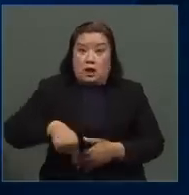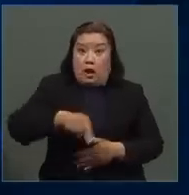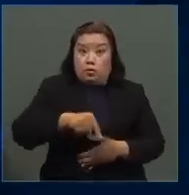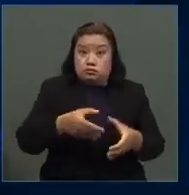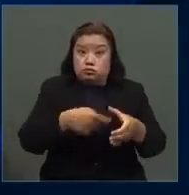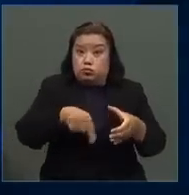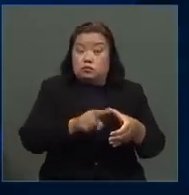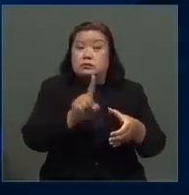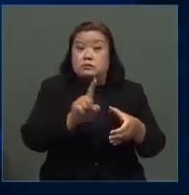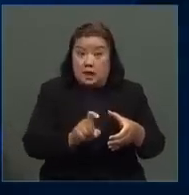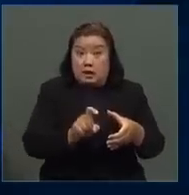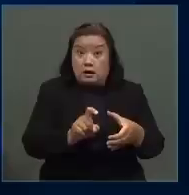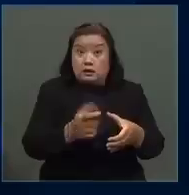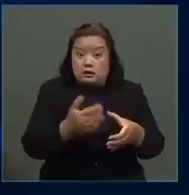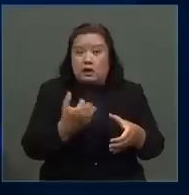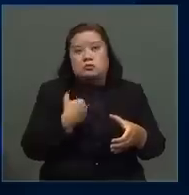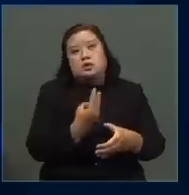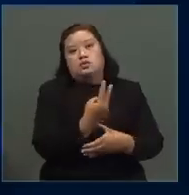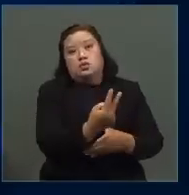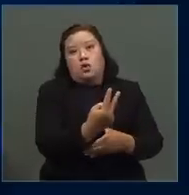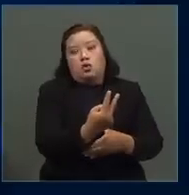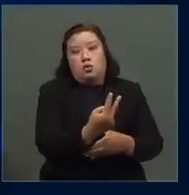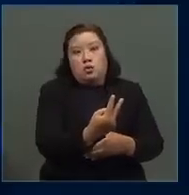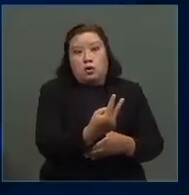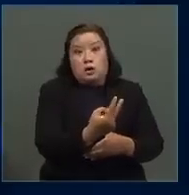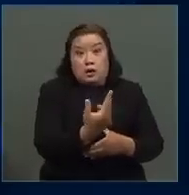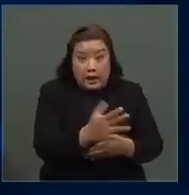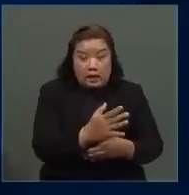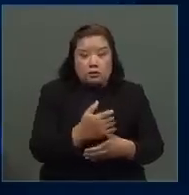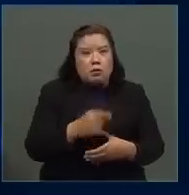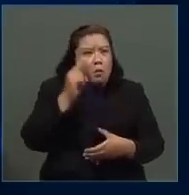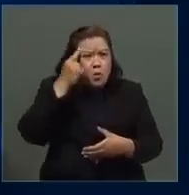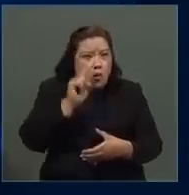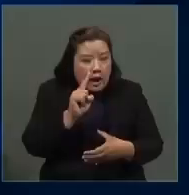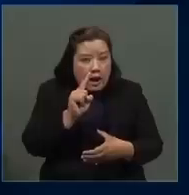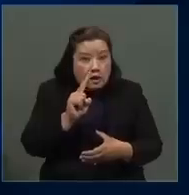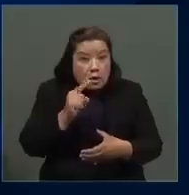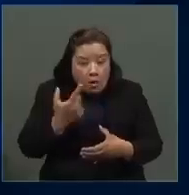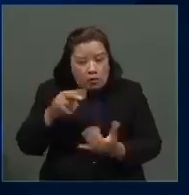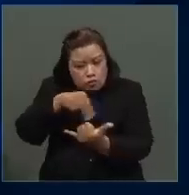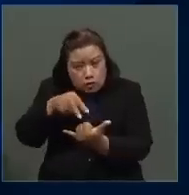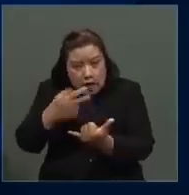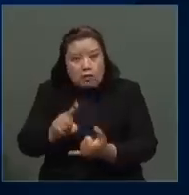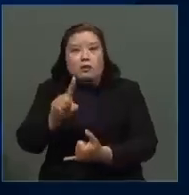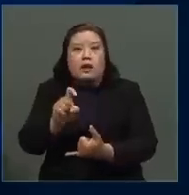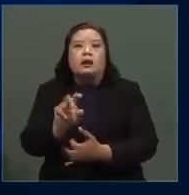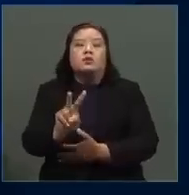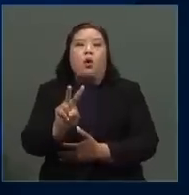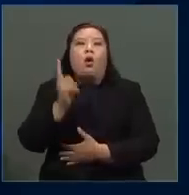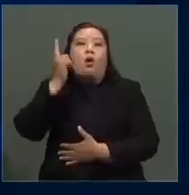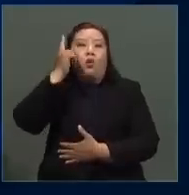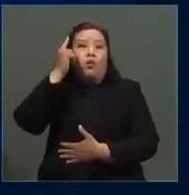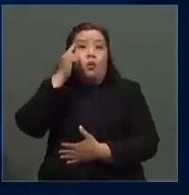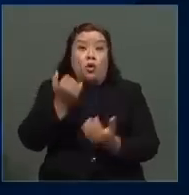ก่อนที่จะทราบผลนั้นมี 2รายและทราบผลในวันที่เสียชีวิต 1รายซึ่งจากการรายงานถ่ายไลน์